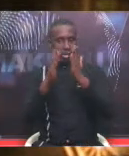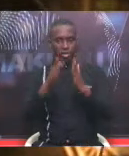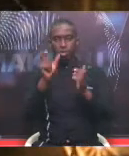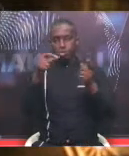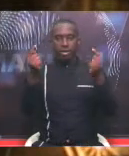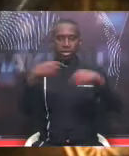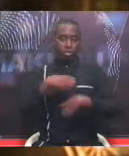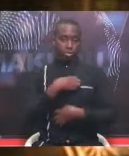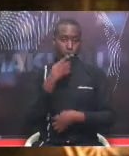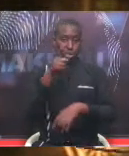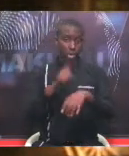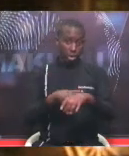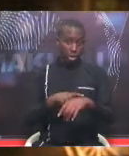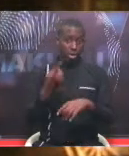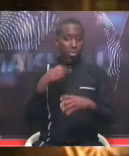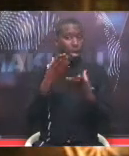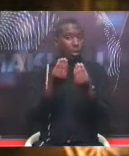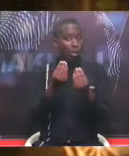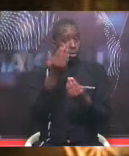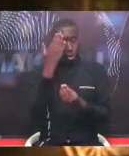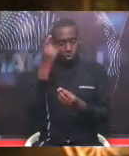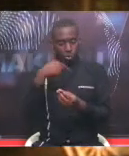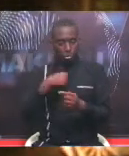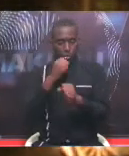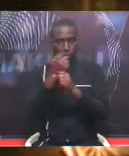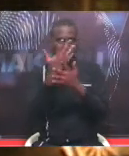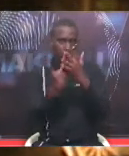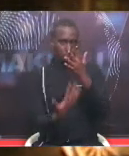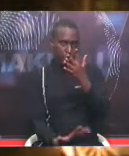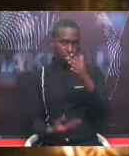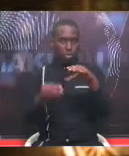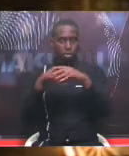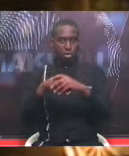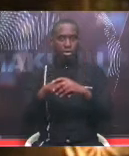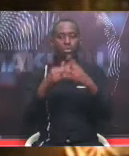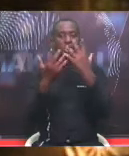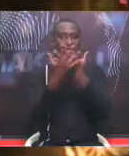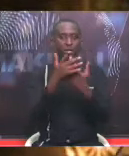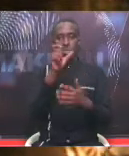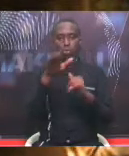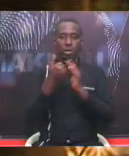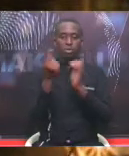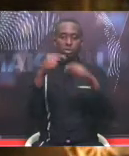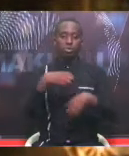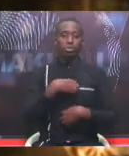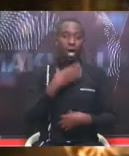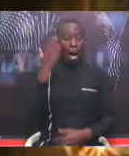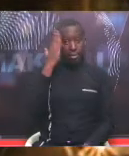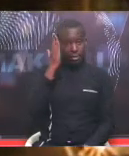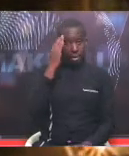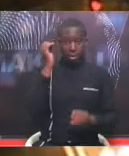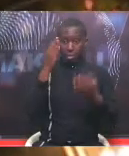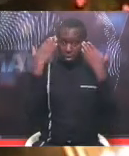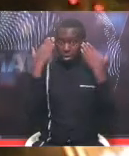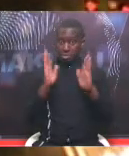n'uwazaza gusura icyo gihe bitworohera kugira ngo turare dukoze amaliste tuyinjije muri gereza buri muntu wese uri busurwa ararabizi kuko